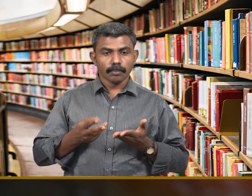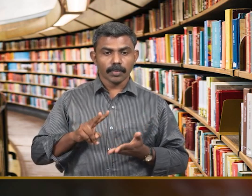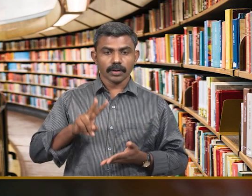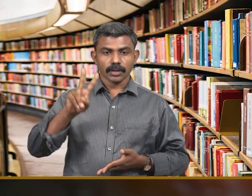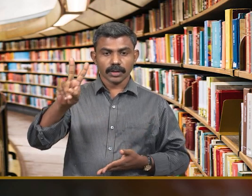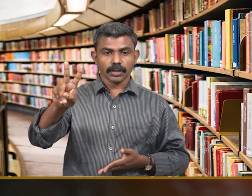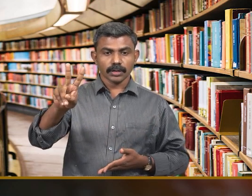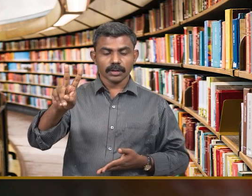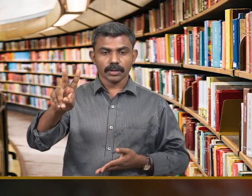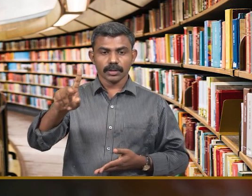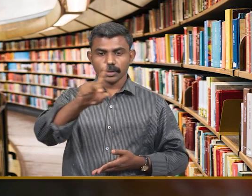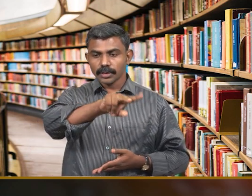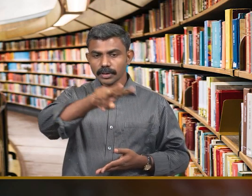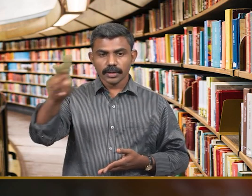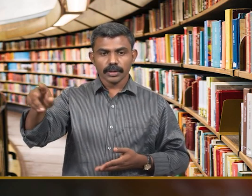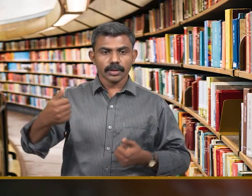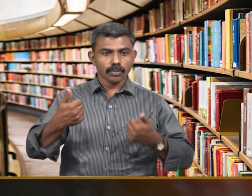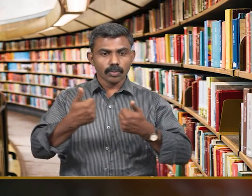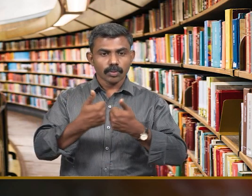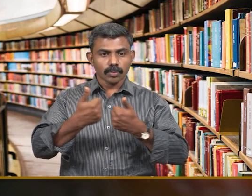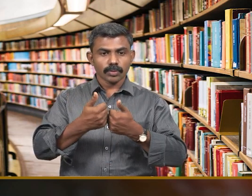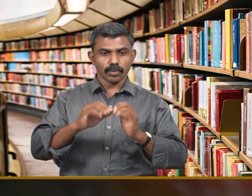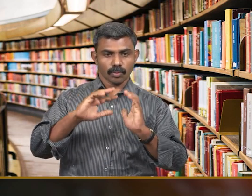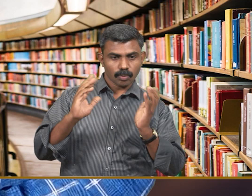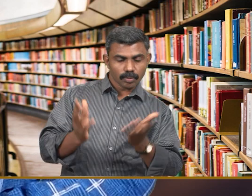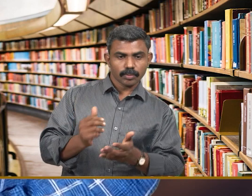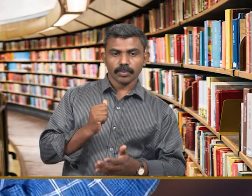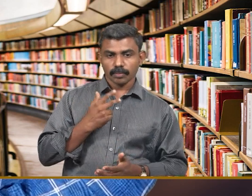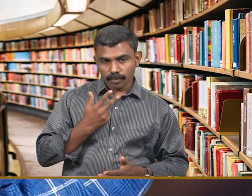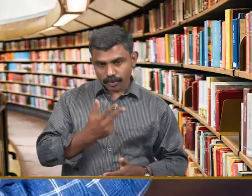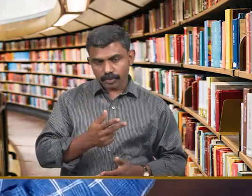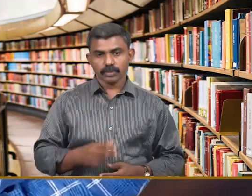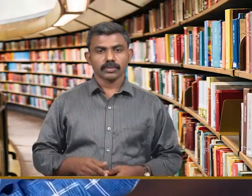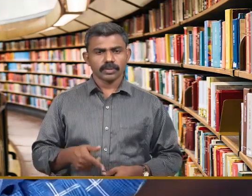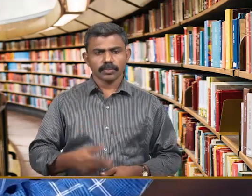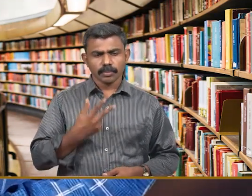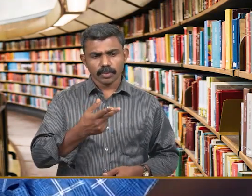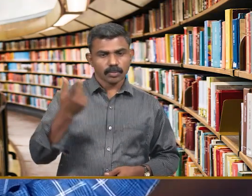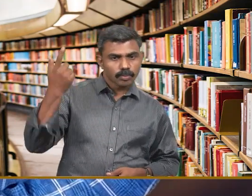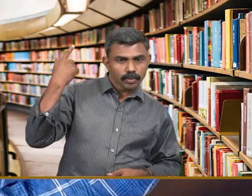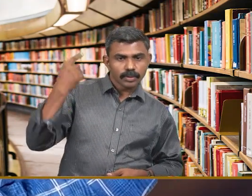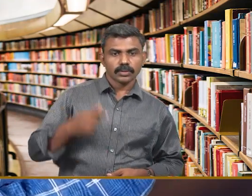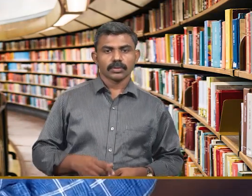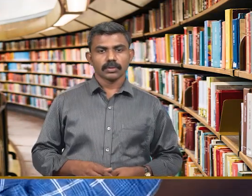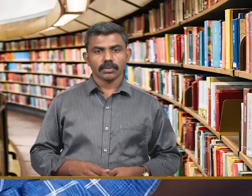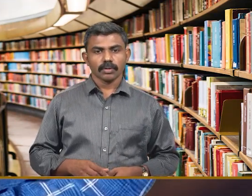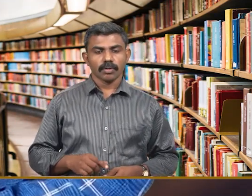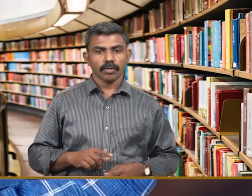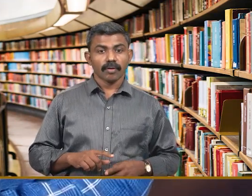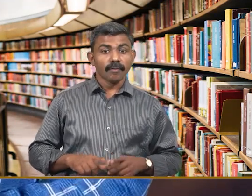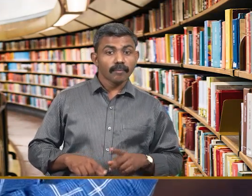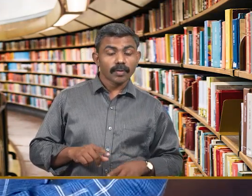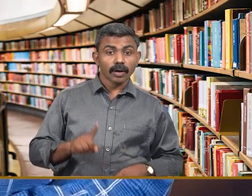2 இரு உலகப் பொருள்களுக்கு இடையில் உலகம். இந்த பாடத்தை பார்ப்பதற்கு முன் நாம் வரலாறு